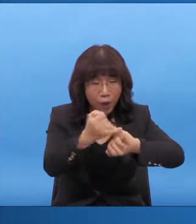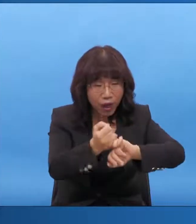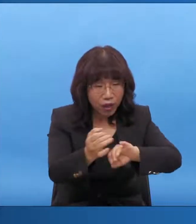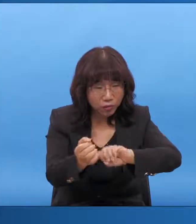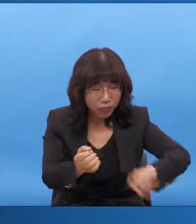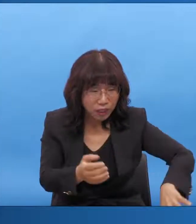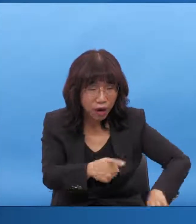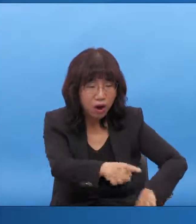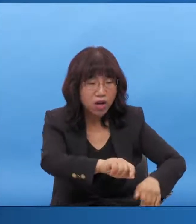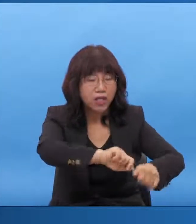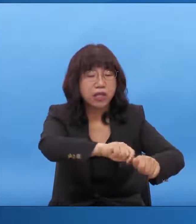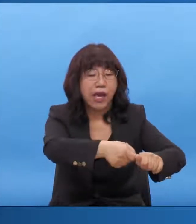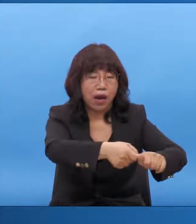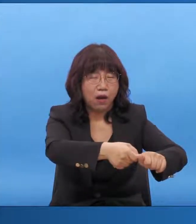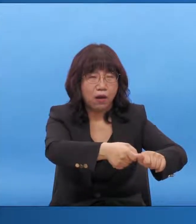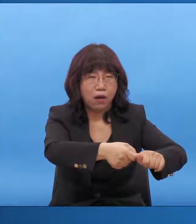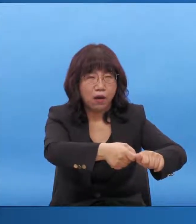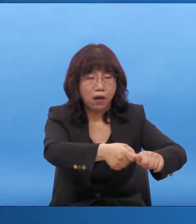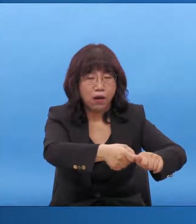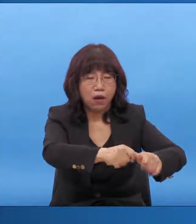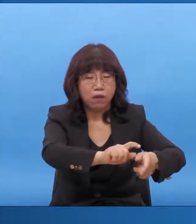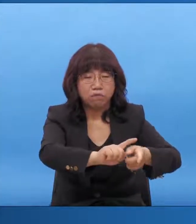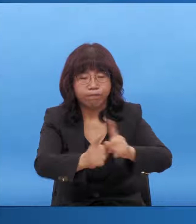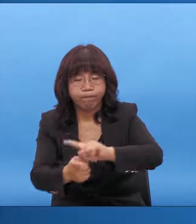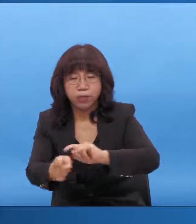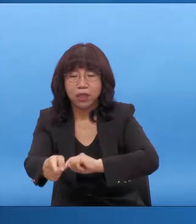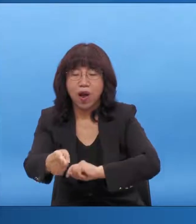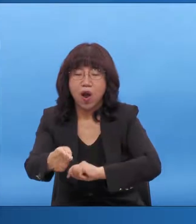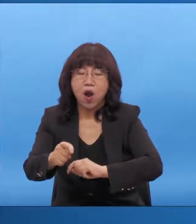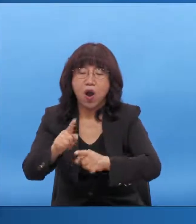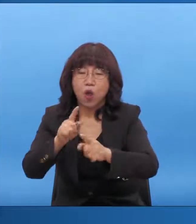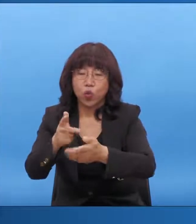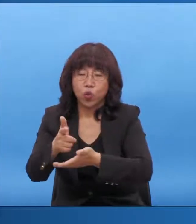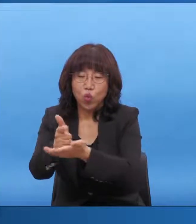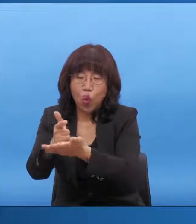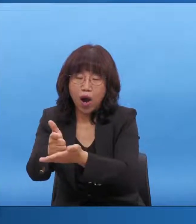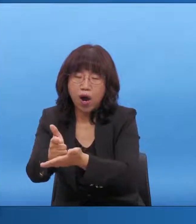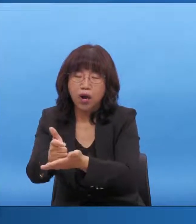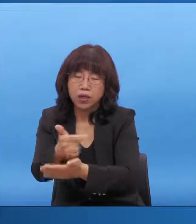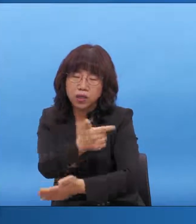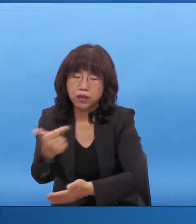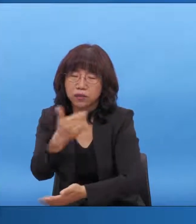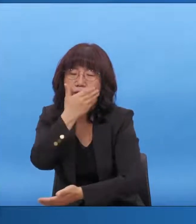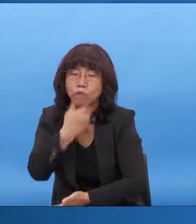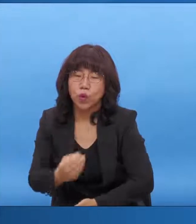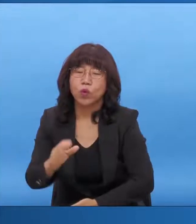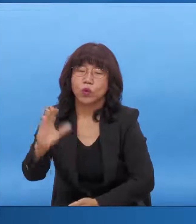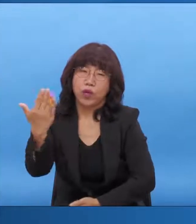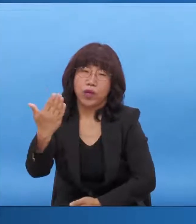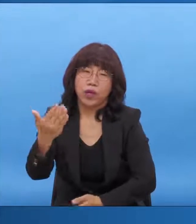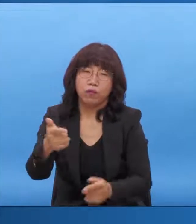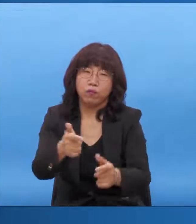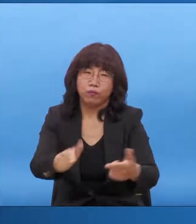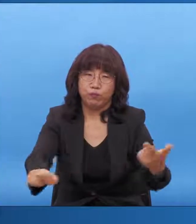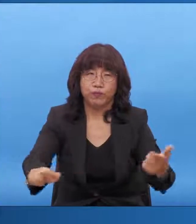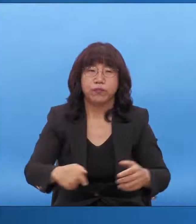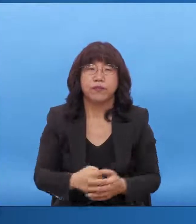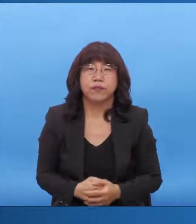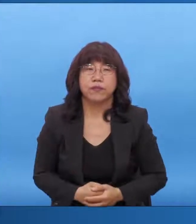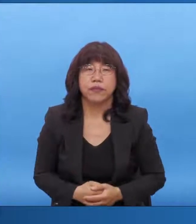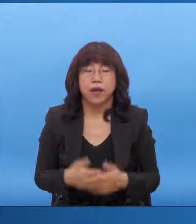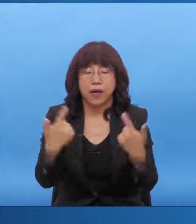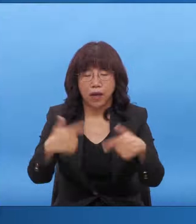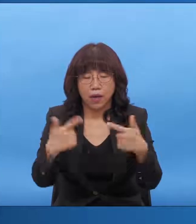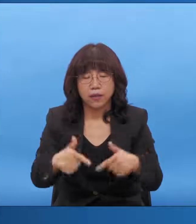최고의 축복의 기회가 되었습니다. For those who did not have the covenant, the flood was a disaster. But for Noah who had the covenant, it was his greatest opportunity. 항상